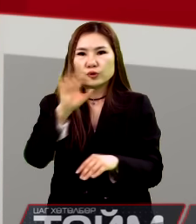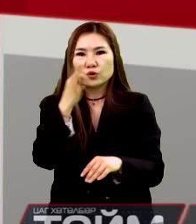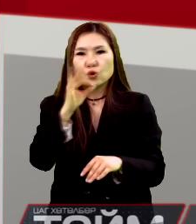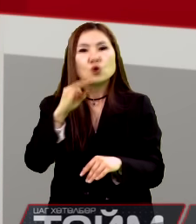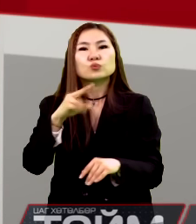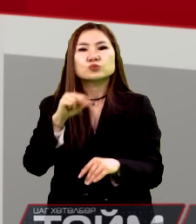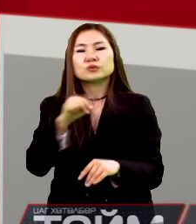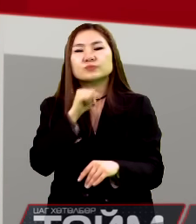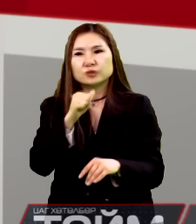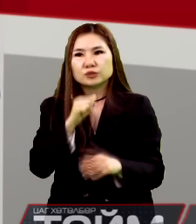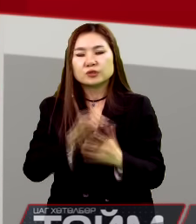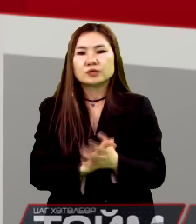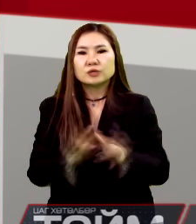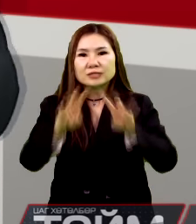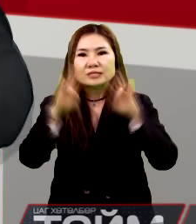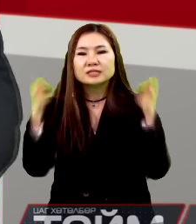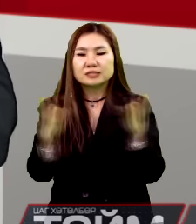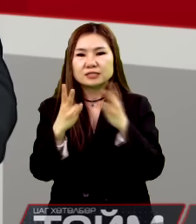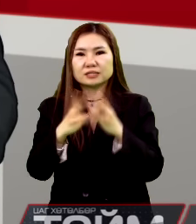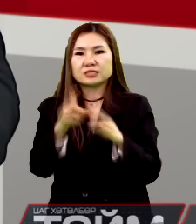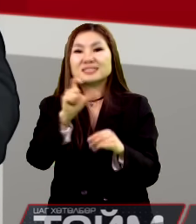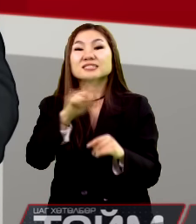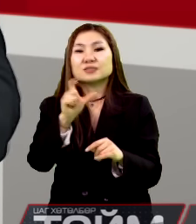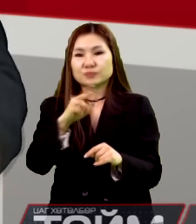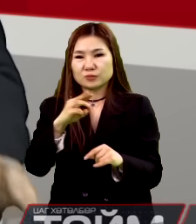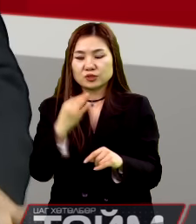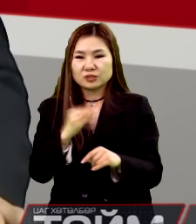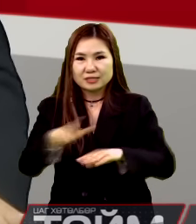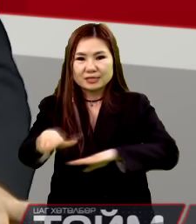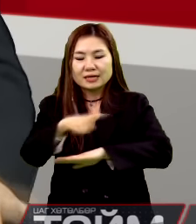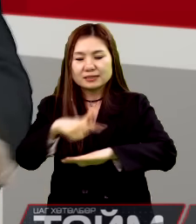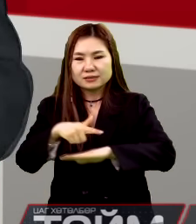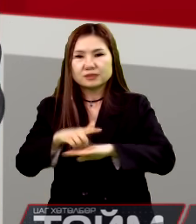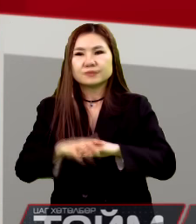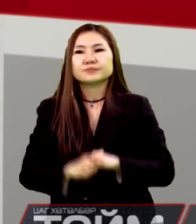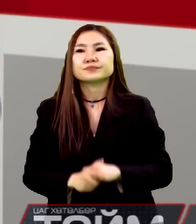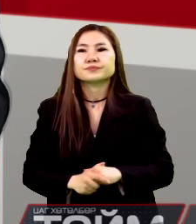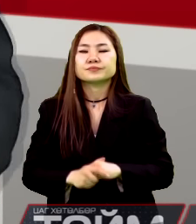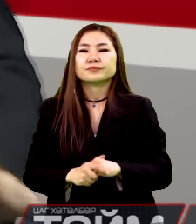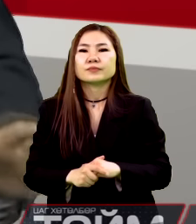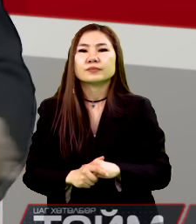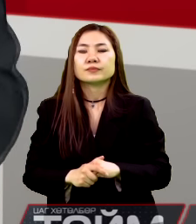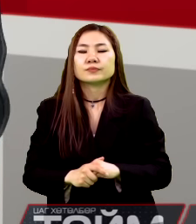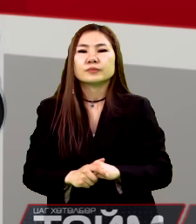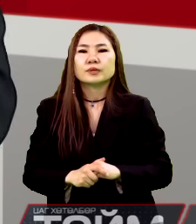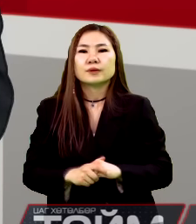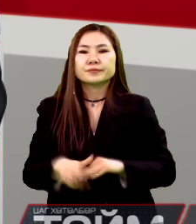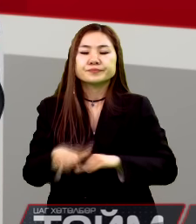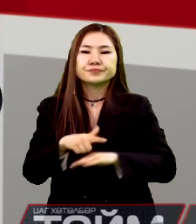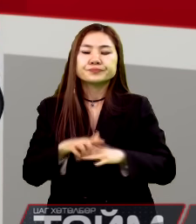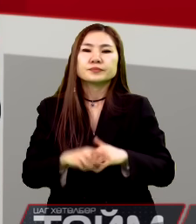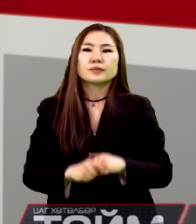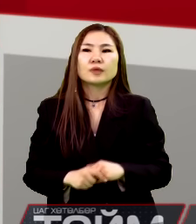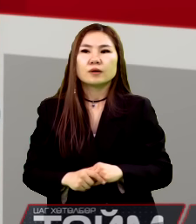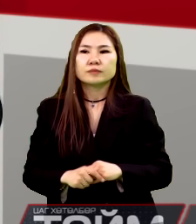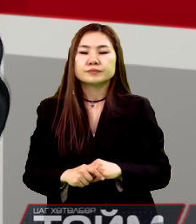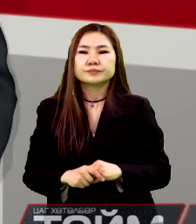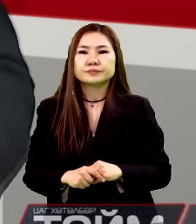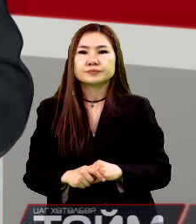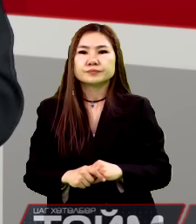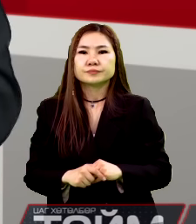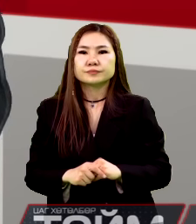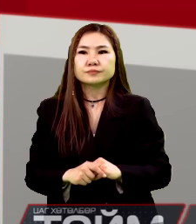нэгэнд хэрэг өмчилж аваад дээр нь хувийн өмчөө бариаг зүгээр л нийтийн эзэмшлийн талбай. За тэр газрыг бол бид нар ий газар гэж системээр бид нар хаана хэний газрыг чөлөөтэй орж харж